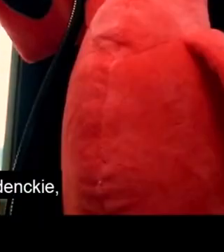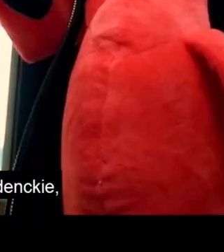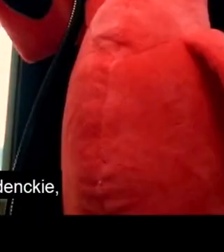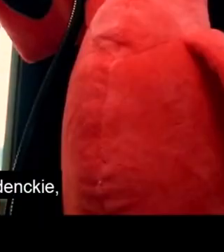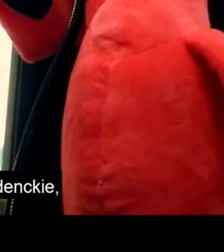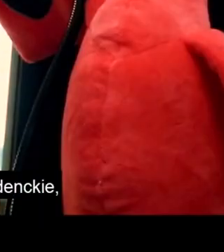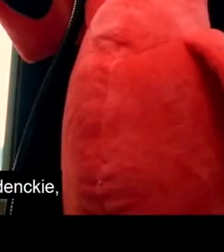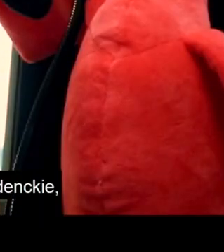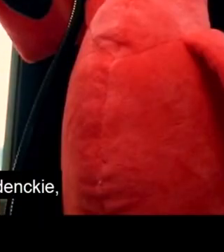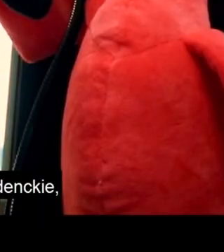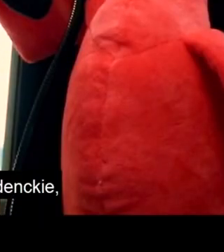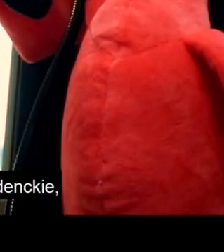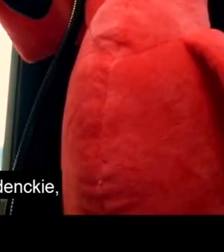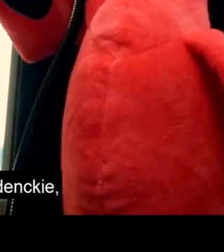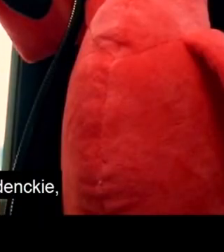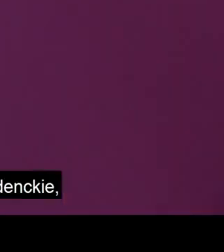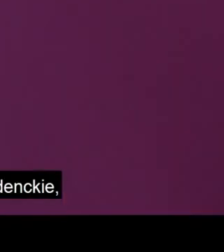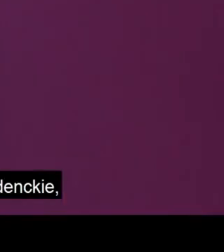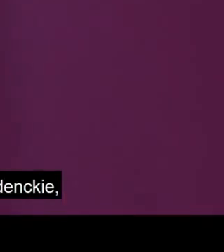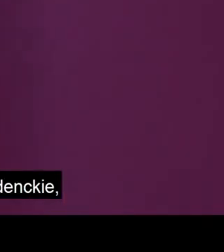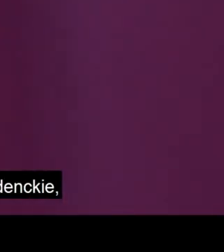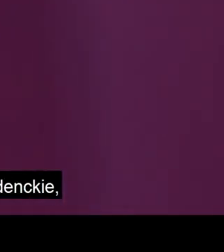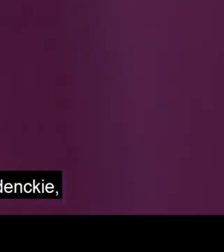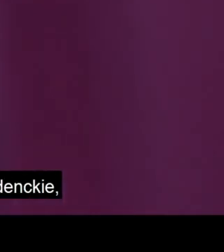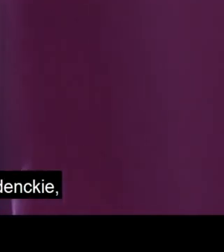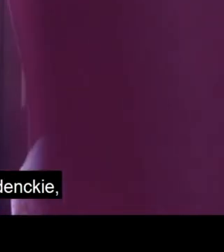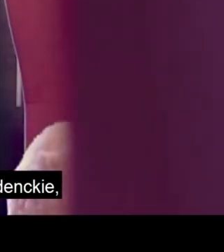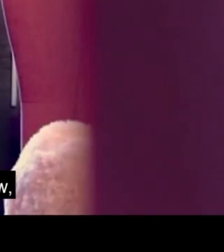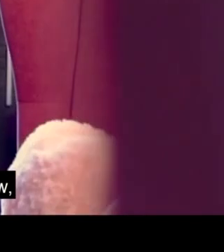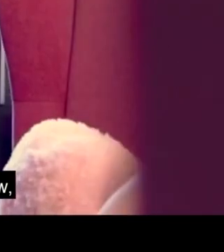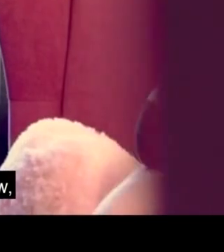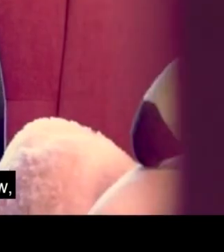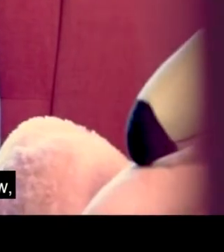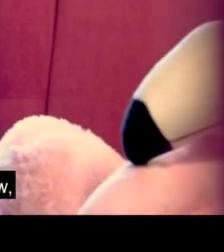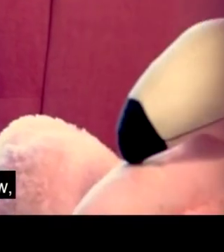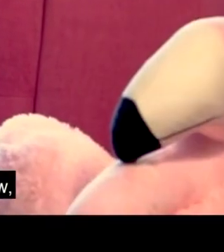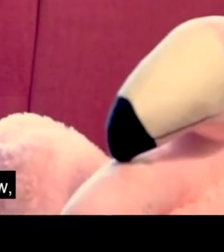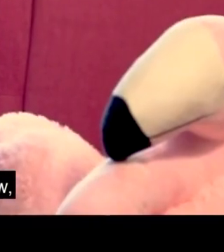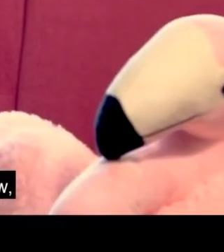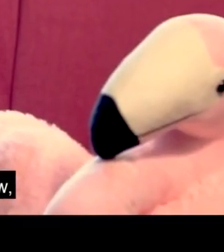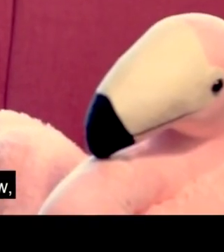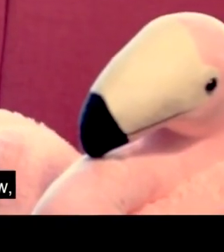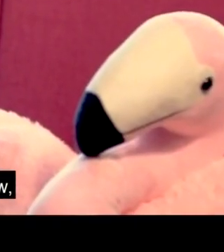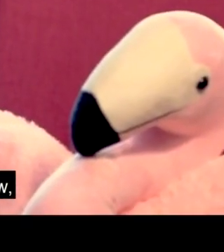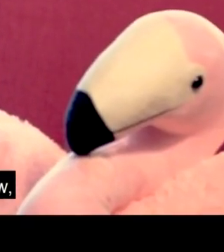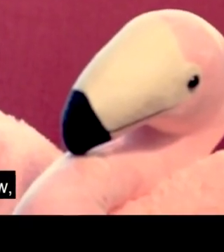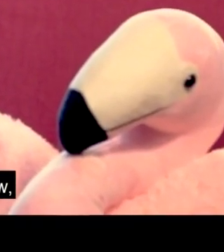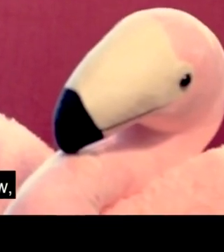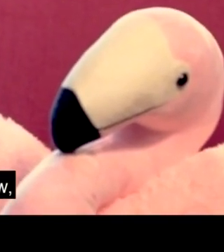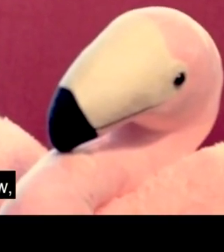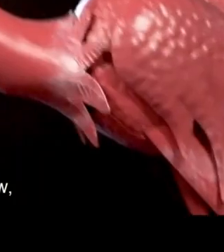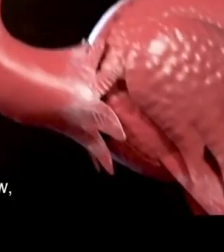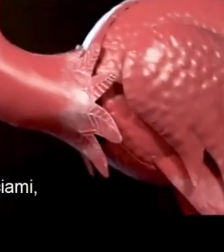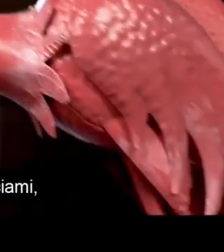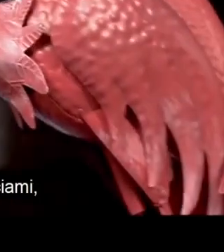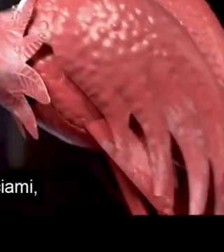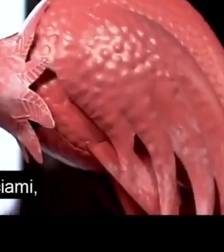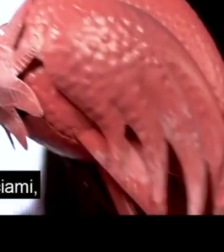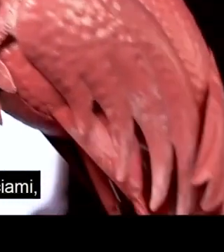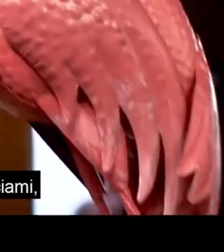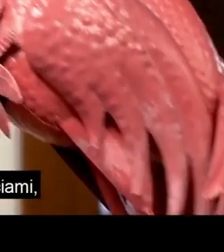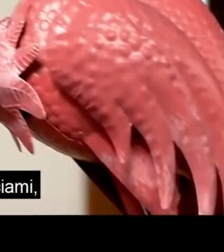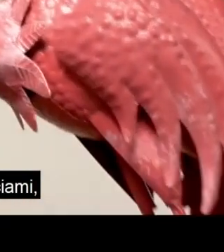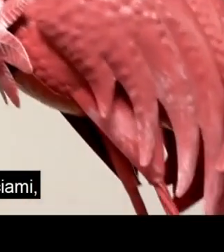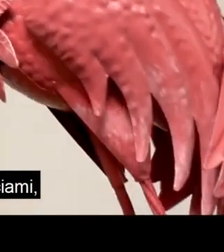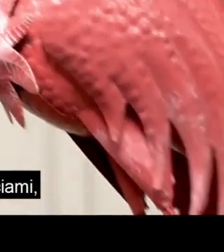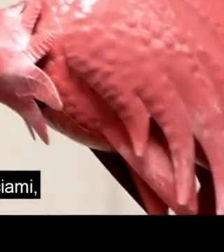Pracownicy strefy, na co dzień obsługujący organizacje studenckie, zapewniający wsparcie psychologiczne dla studentów, zajmujący